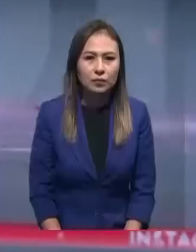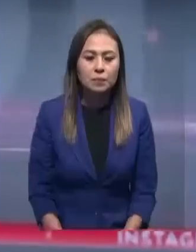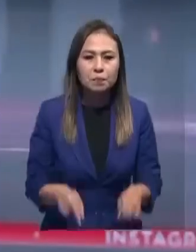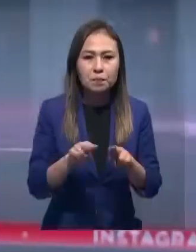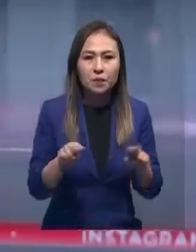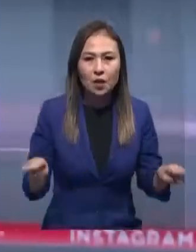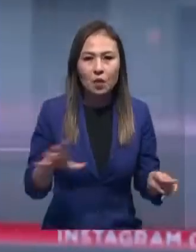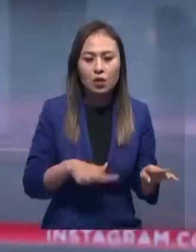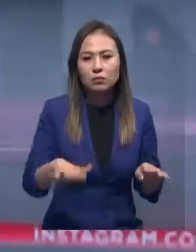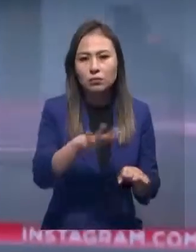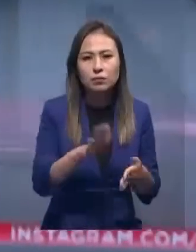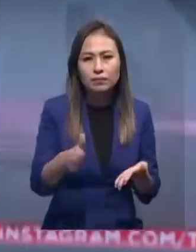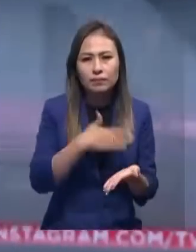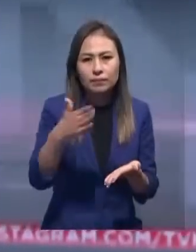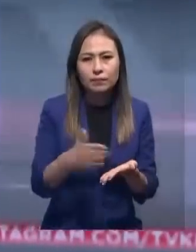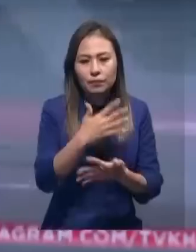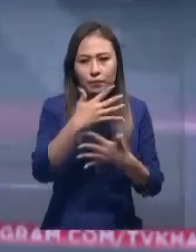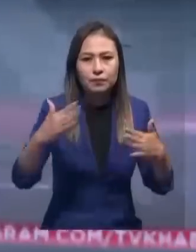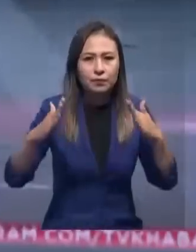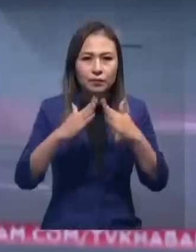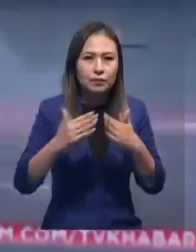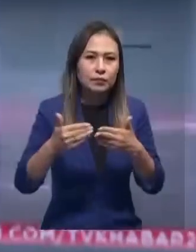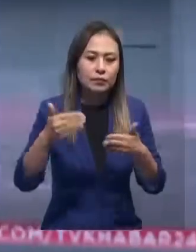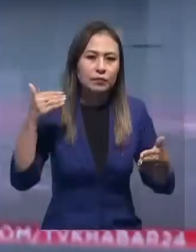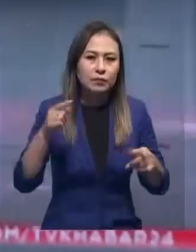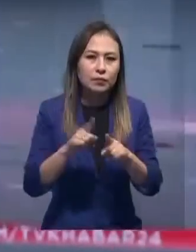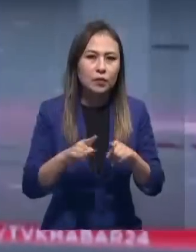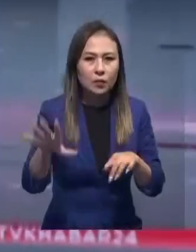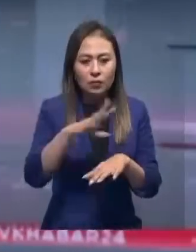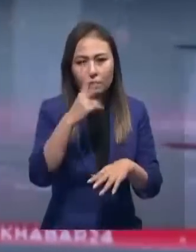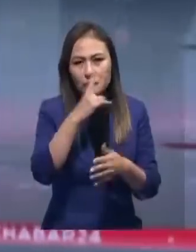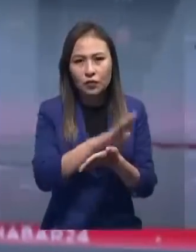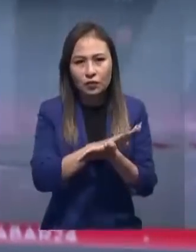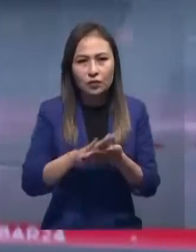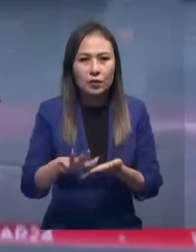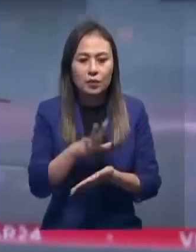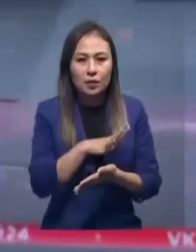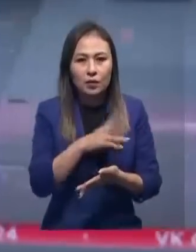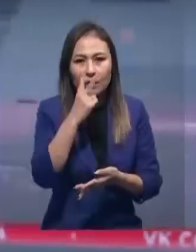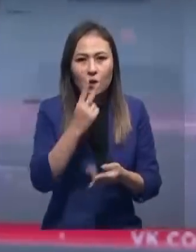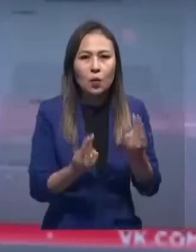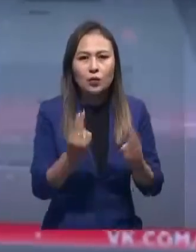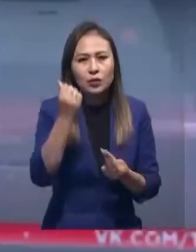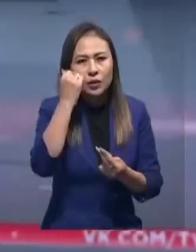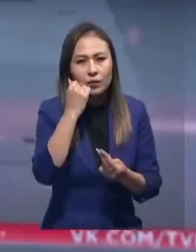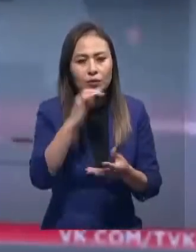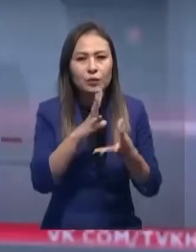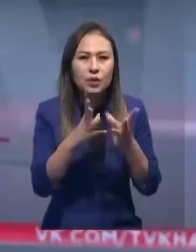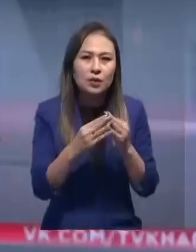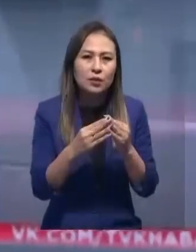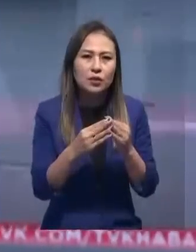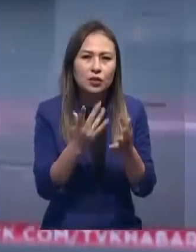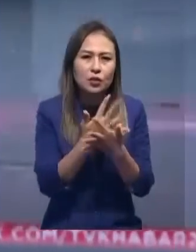Ал Петропавлда аула сыпырушы көп қабатты үйдін алдың адам танымастай абаттандырды. Бақытжан Әділов ескі ойыншықтар мен